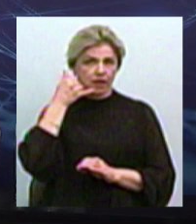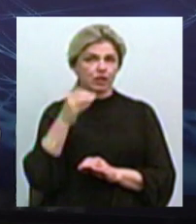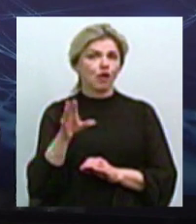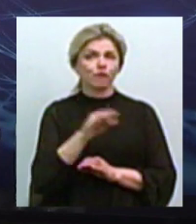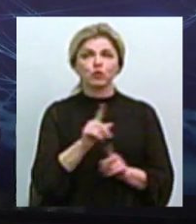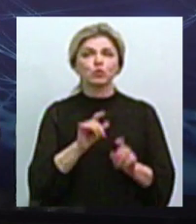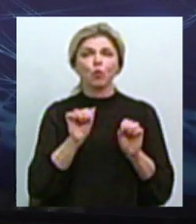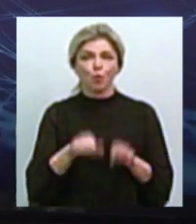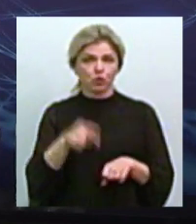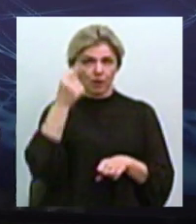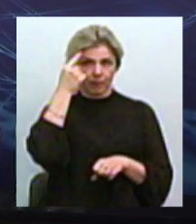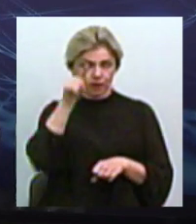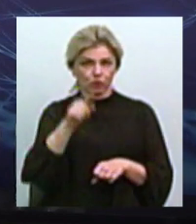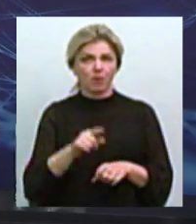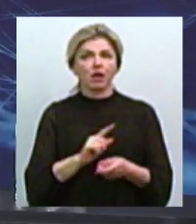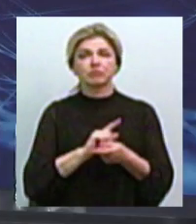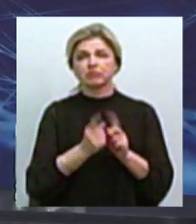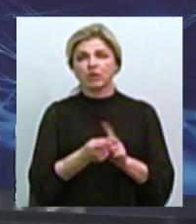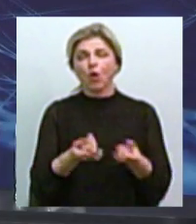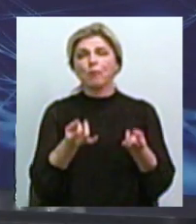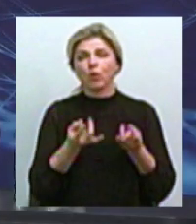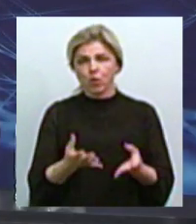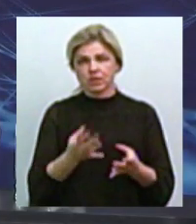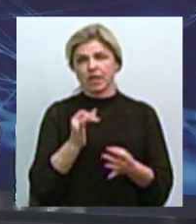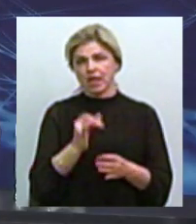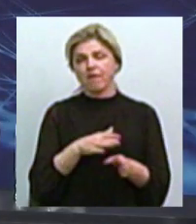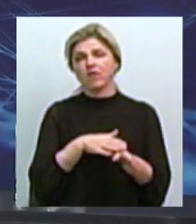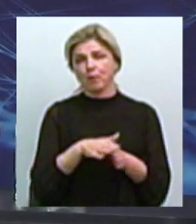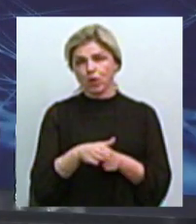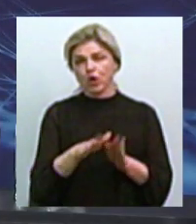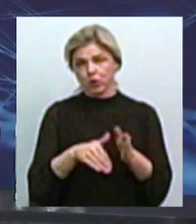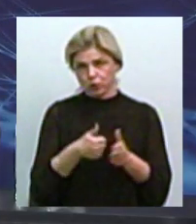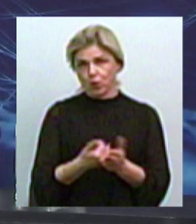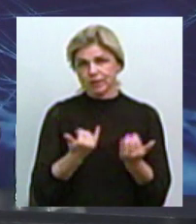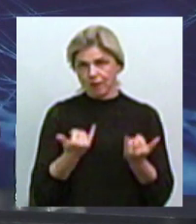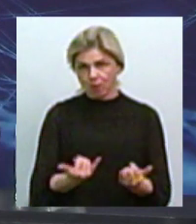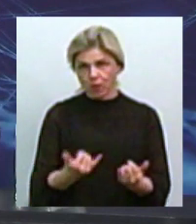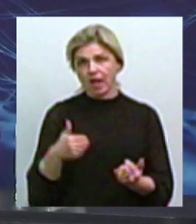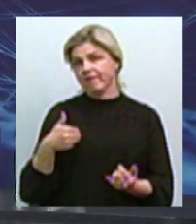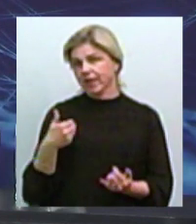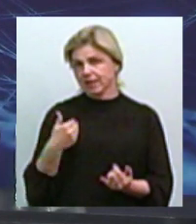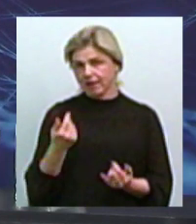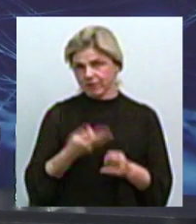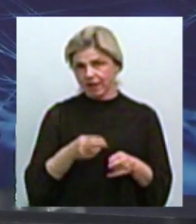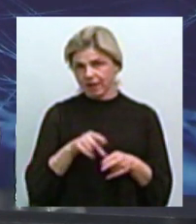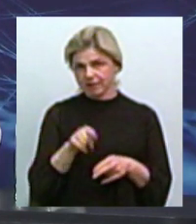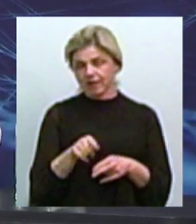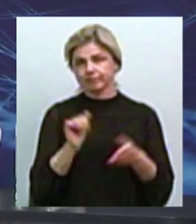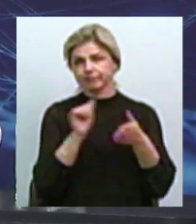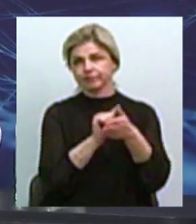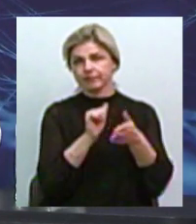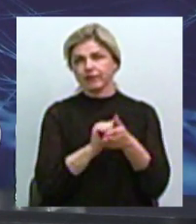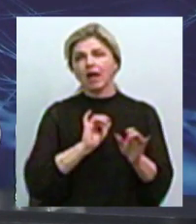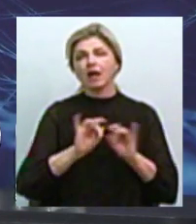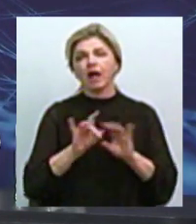Мы упростили процесс сразу, изначально, и придерживаемся его до сих пор, он максимально эффективный. Мы размещаем рекламный ролик и